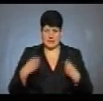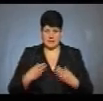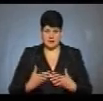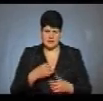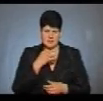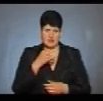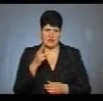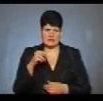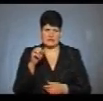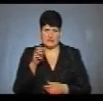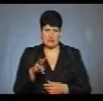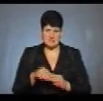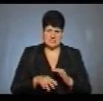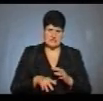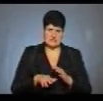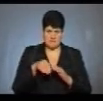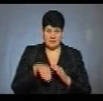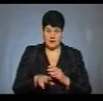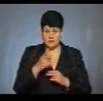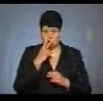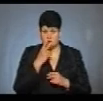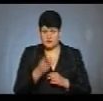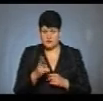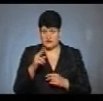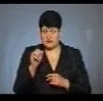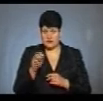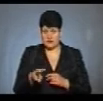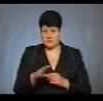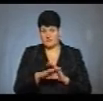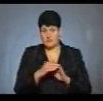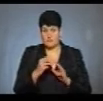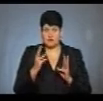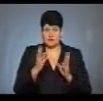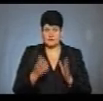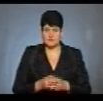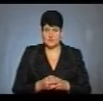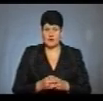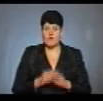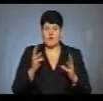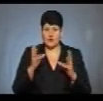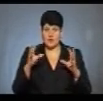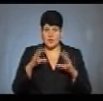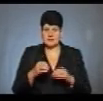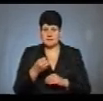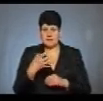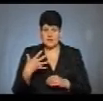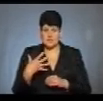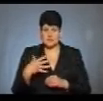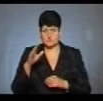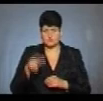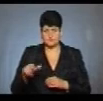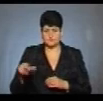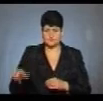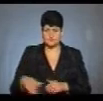йде там з підвалу. Пішов туди, подивився, дивився дим, визвав пожарного. Вогонь гасять 15 пожежників.